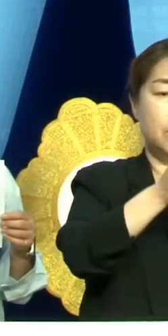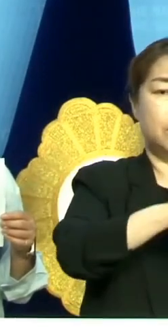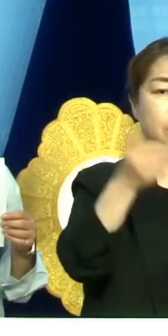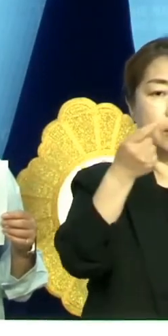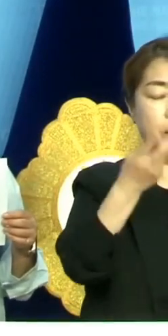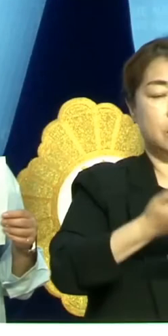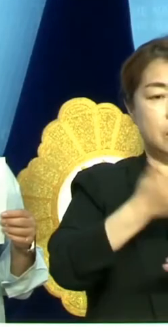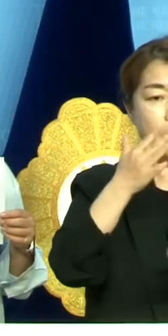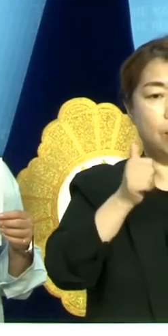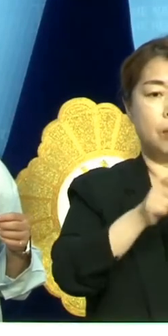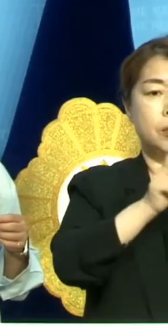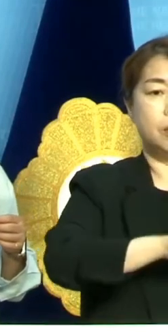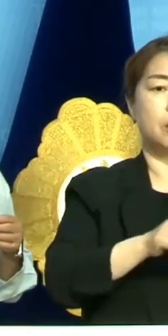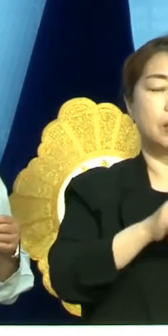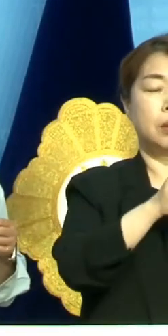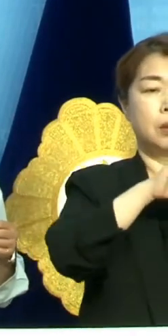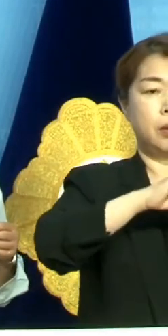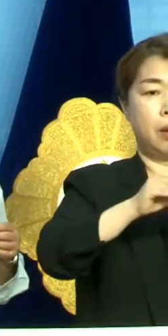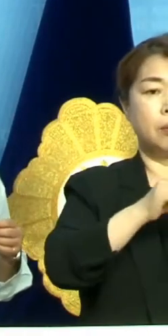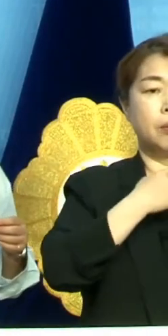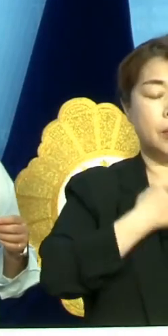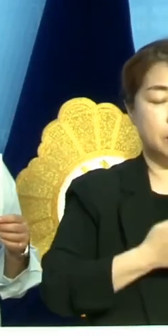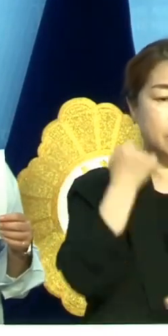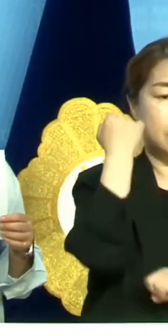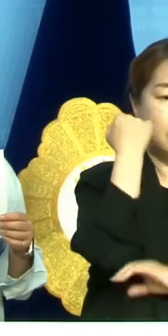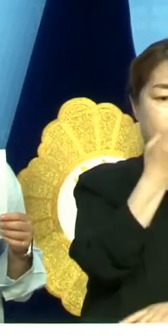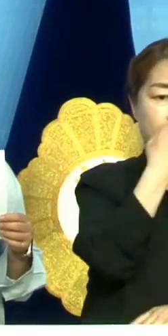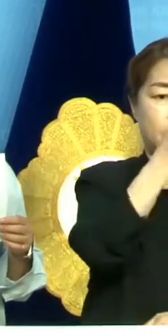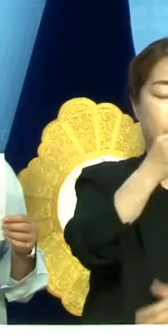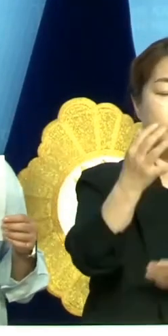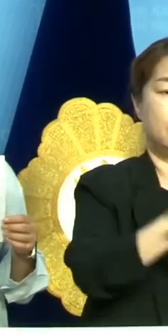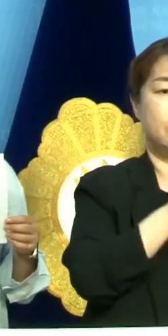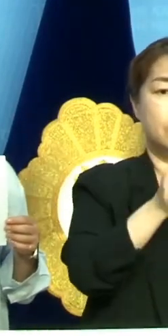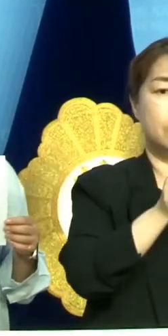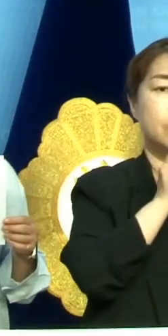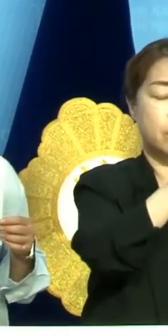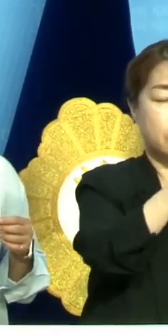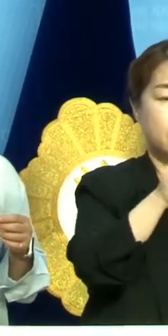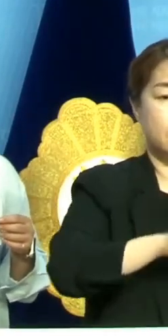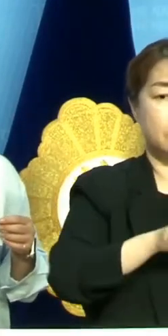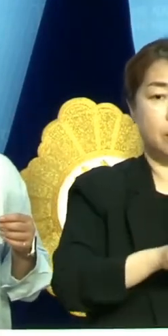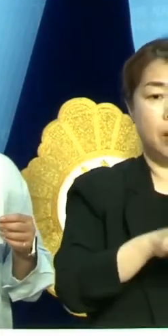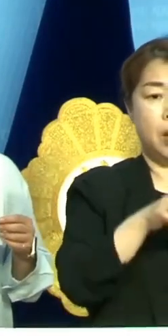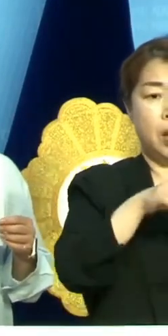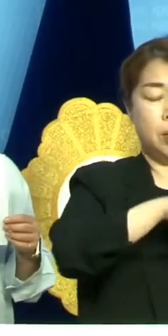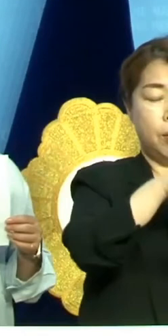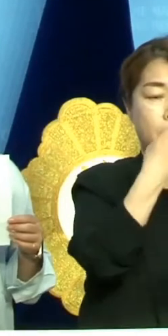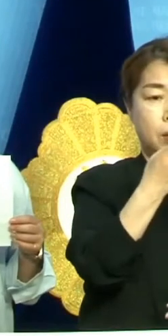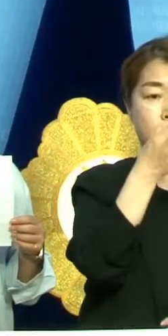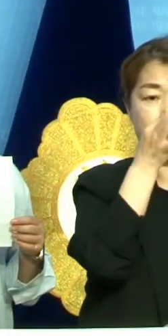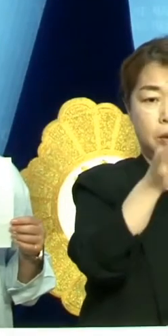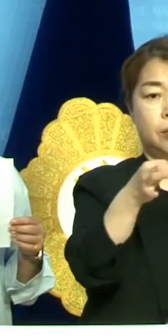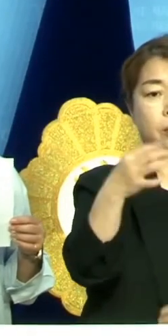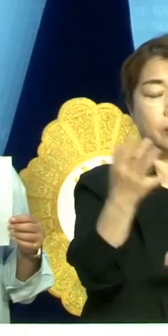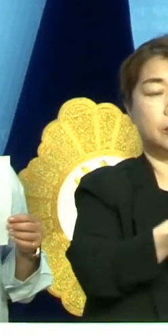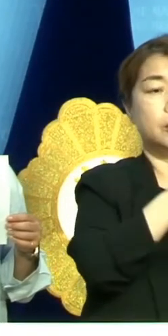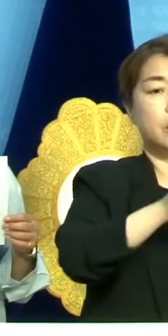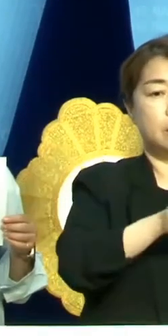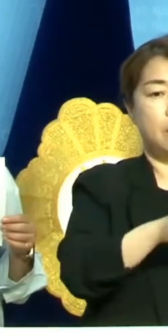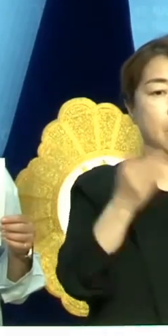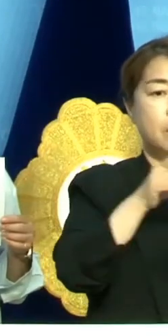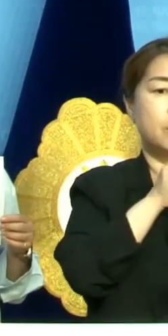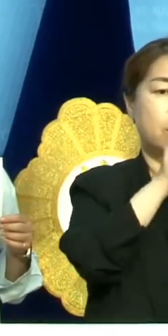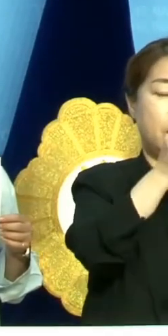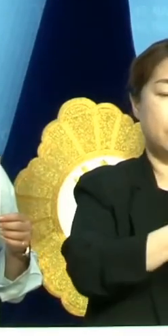법적대응을 진행했던 국 공립대학 기성회비 반환소송 입학금 반환 소송에 사례에서 학생이 소송을 걸었다는 이유로